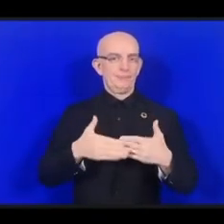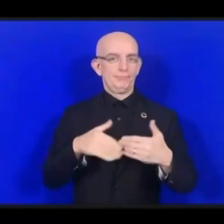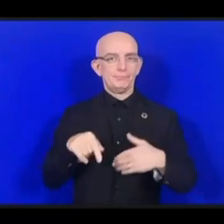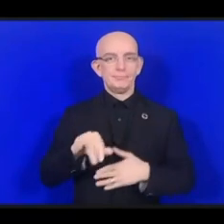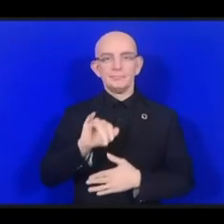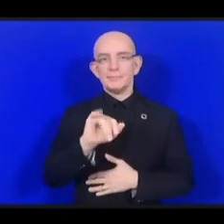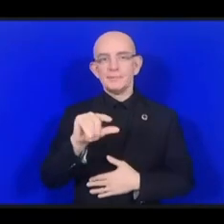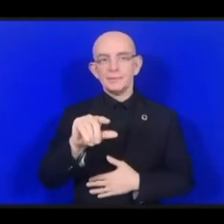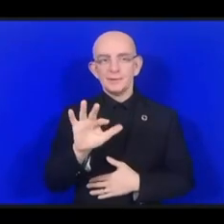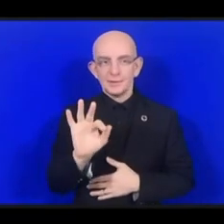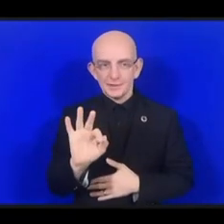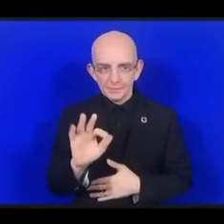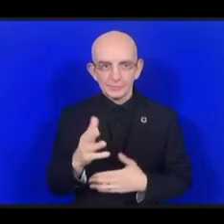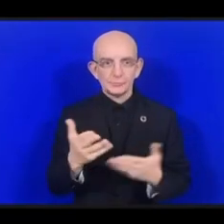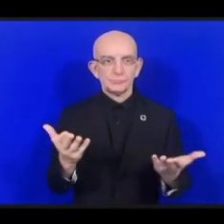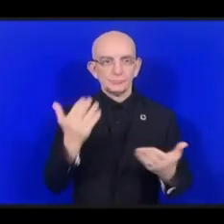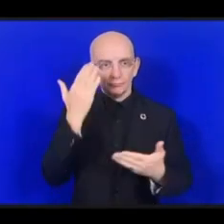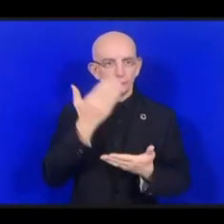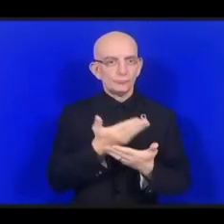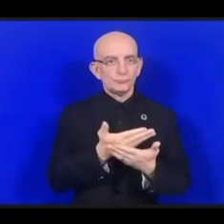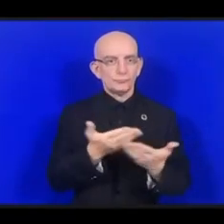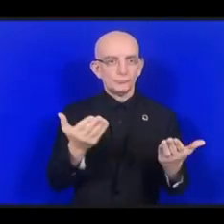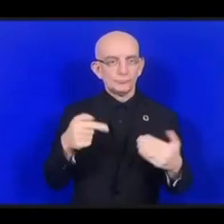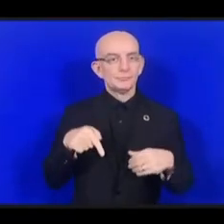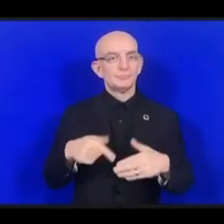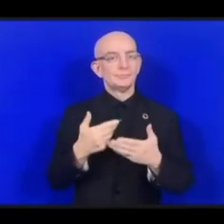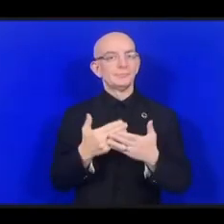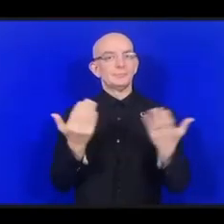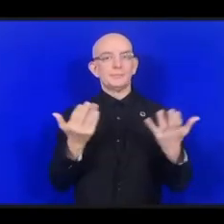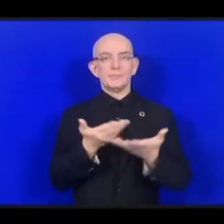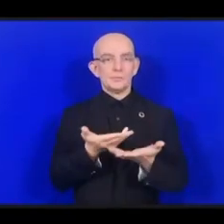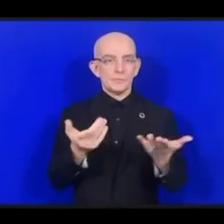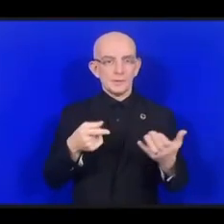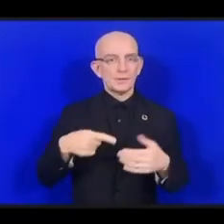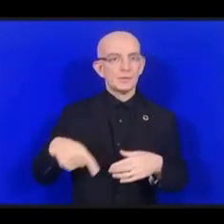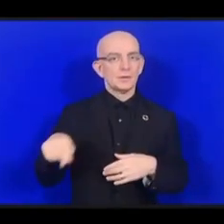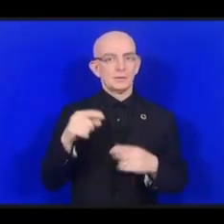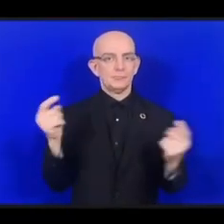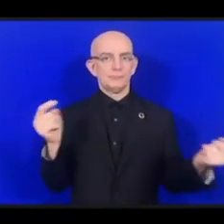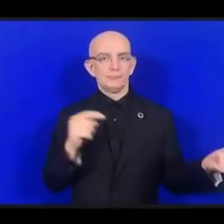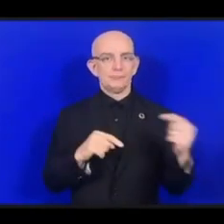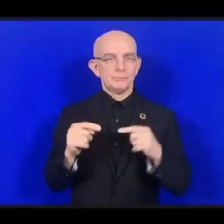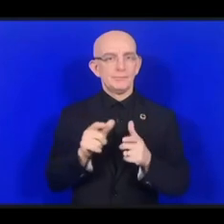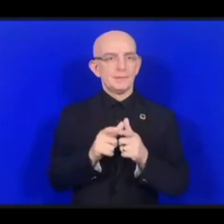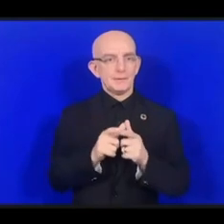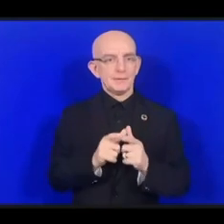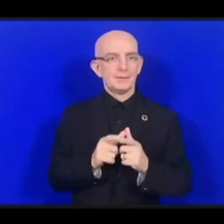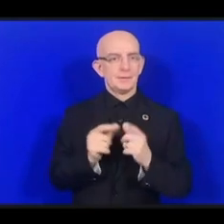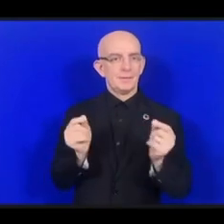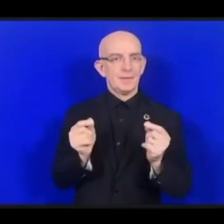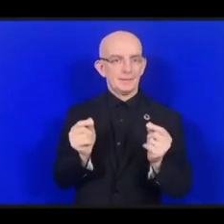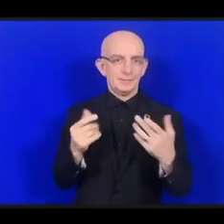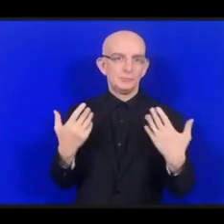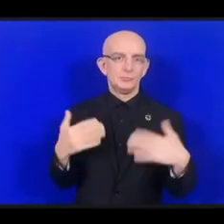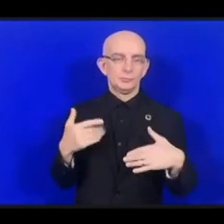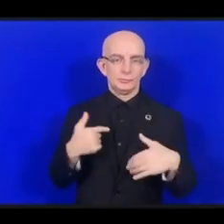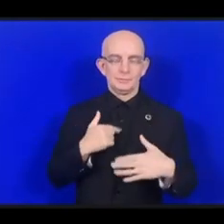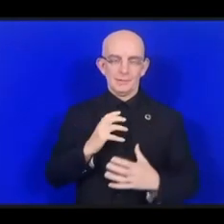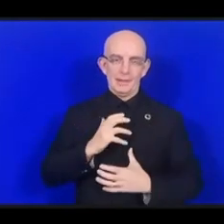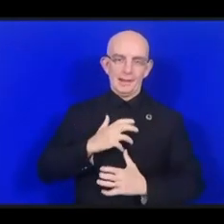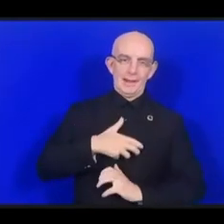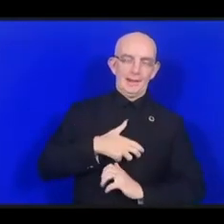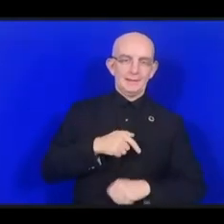我们的机构呢，主要是致力于在亚马逊地区